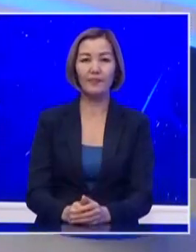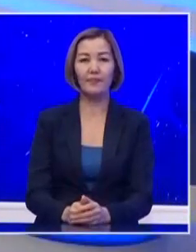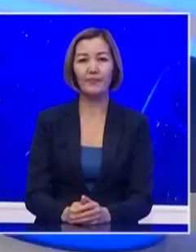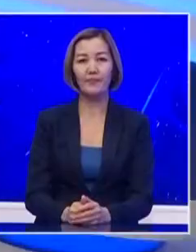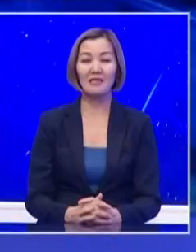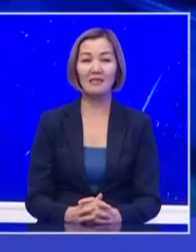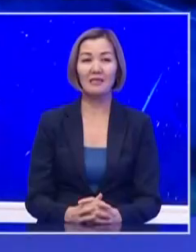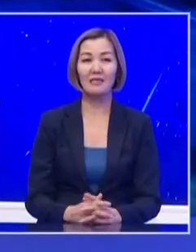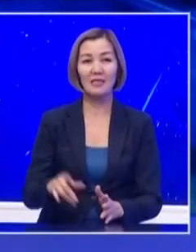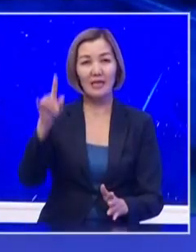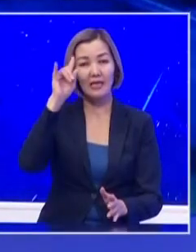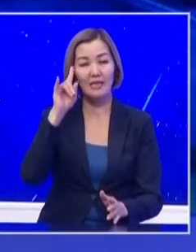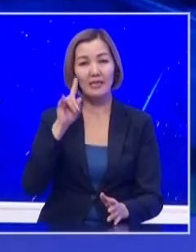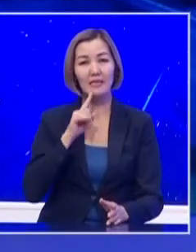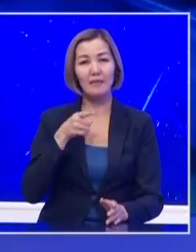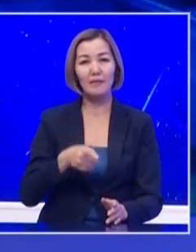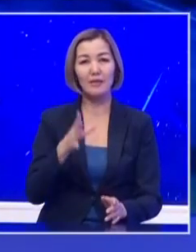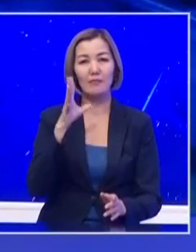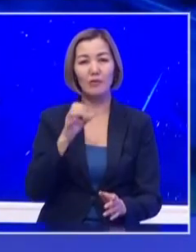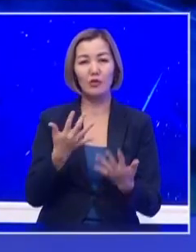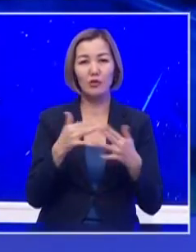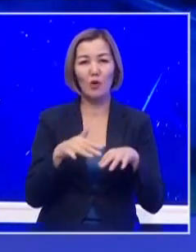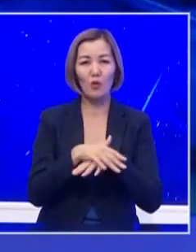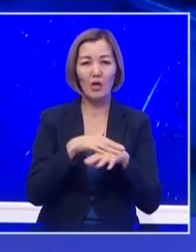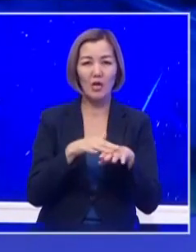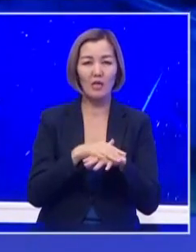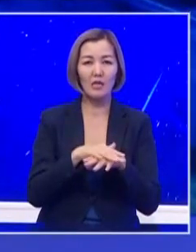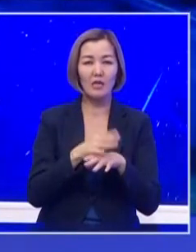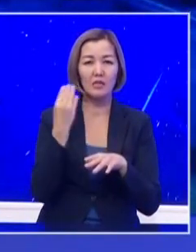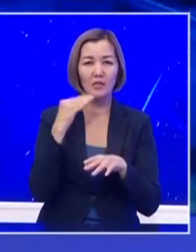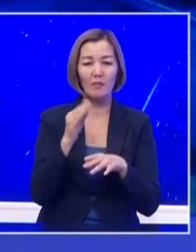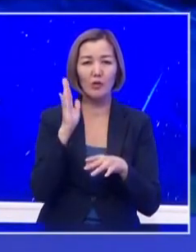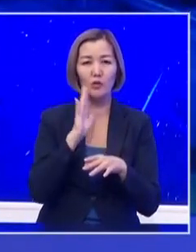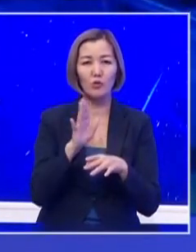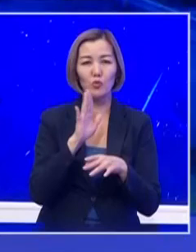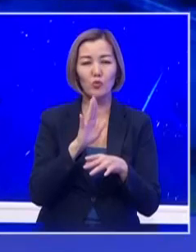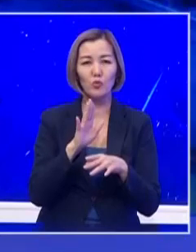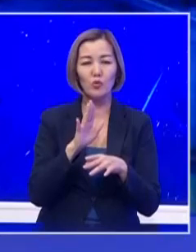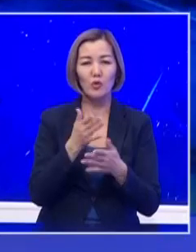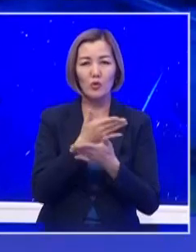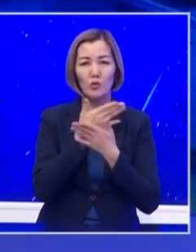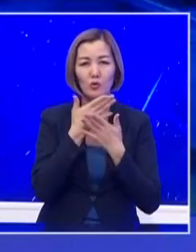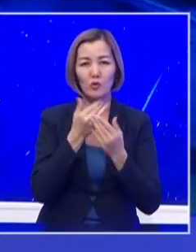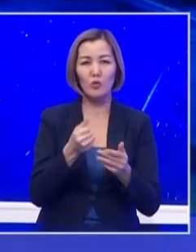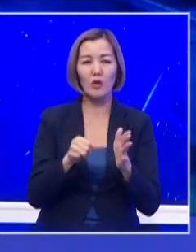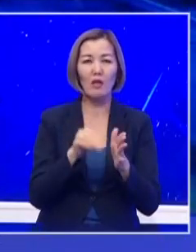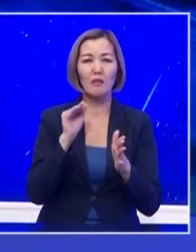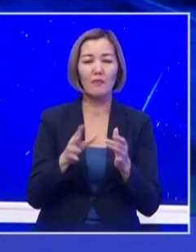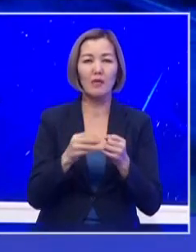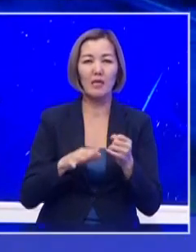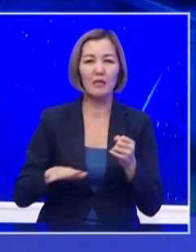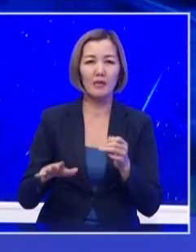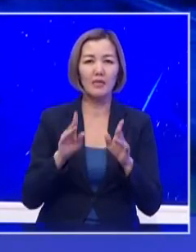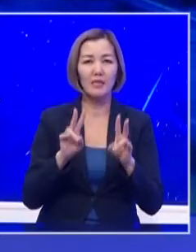kızı. Elimizdің 1,5 мыңға жуық ауыл халқы сапалы ауыз суға қол жеткізе алмай отыр. 6 мыңнан астам елді мекеннің